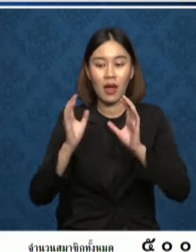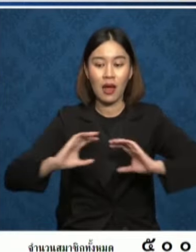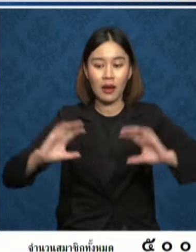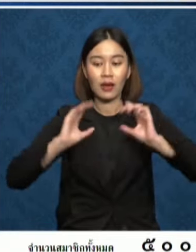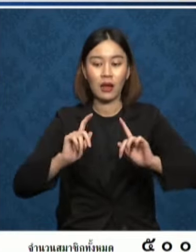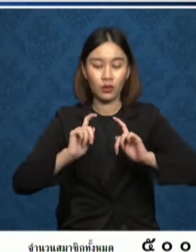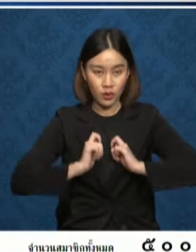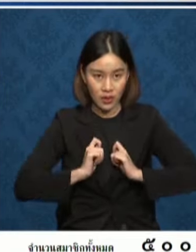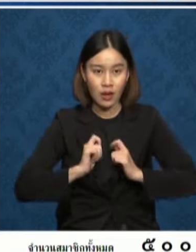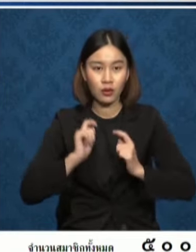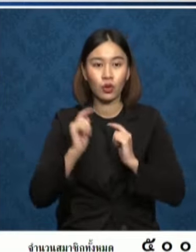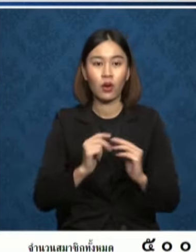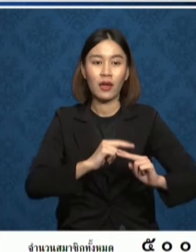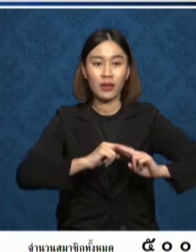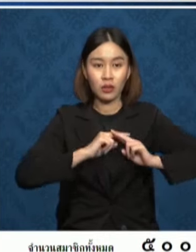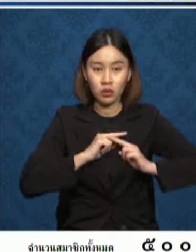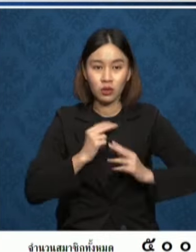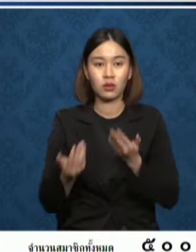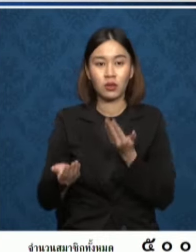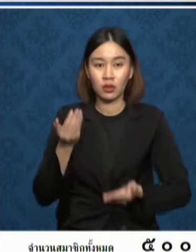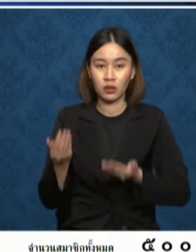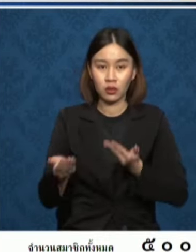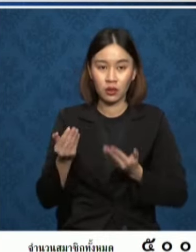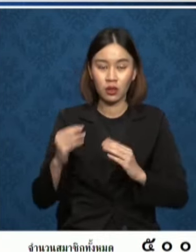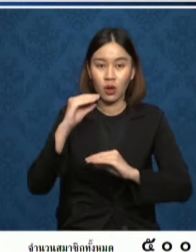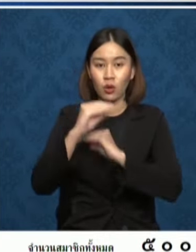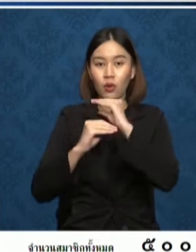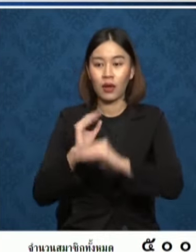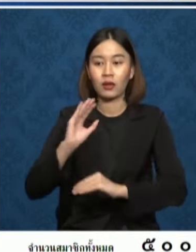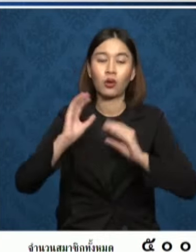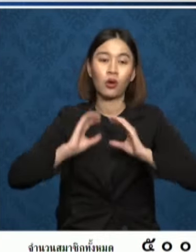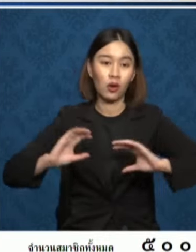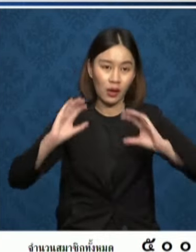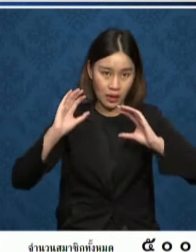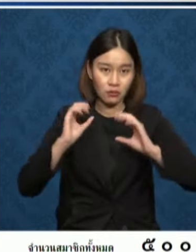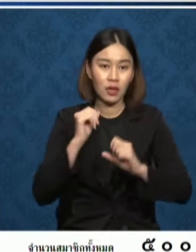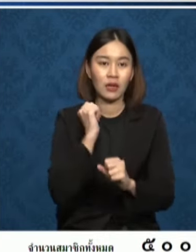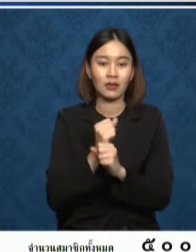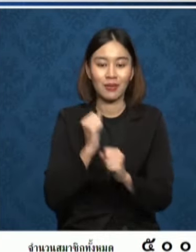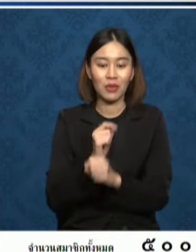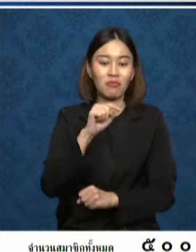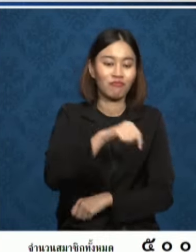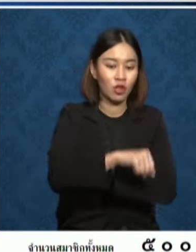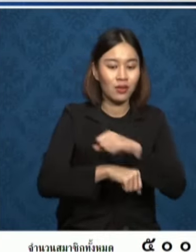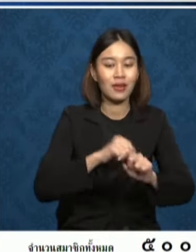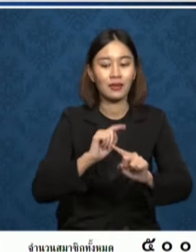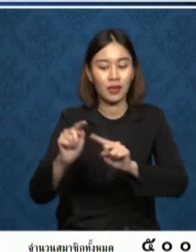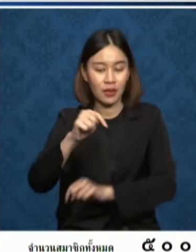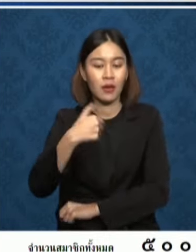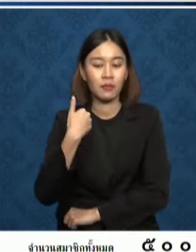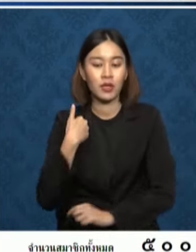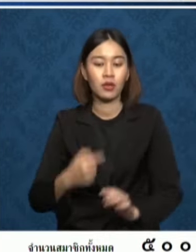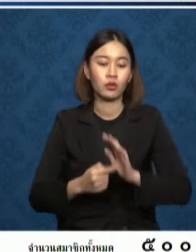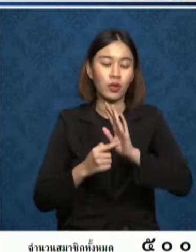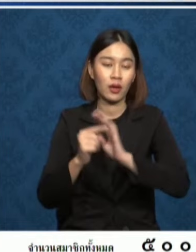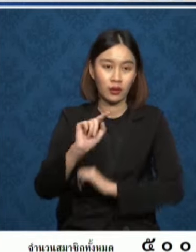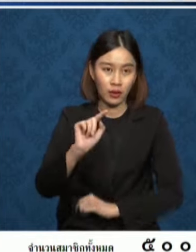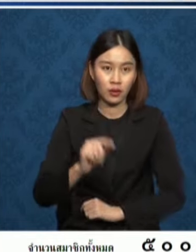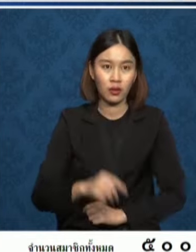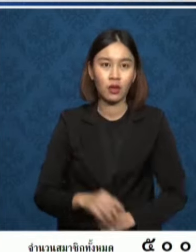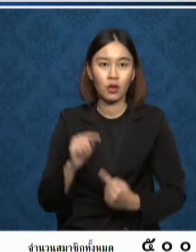อนุญาตให้เอกชนหรือแม้กระทั่งโครงการของรัฐเองไปดำเนินการอย่างเช่น